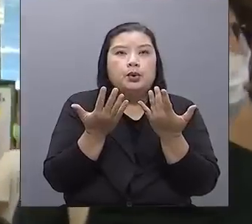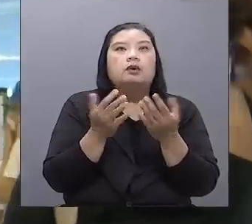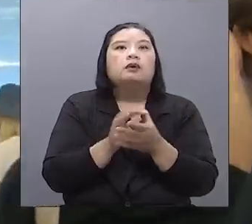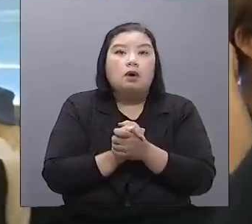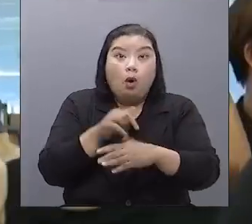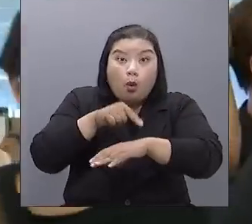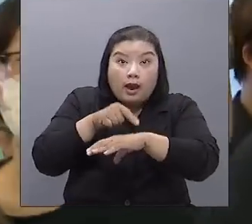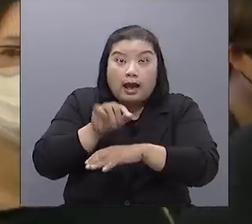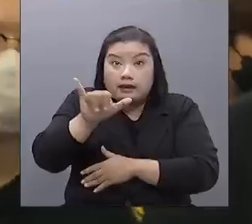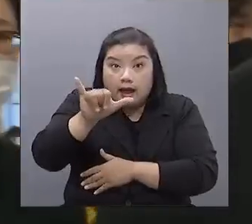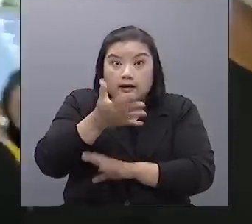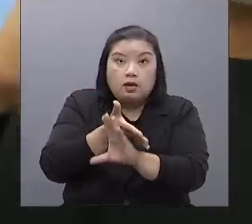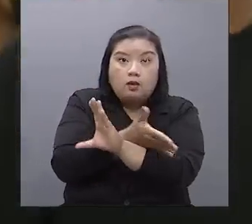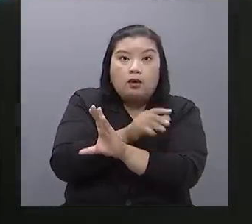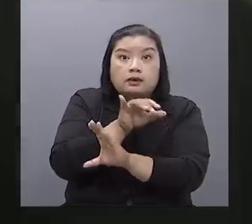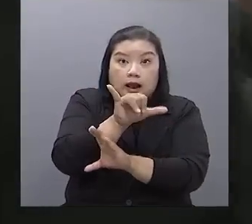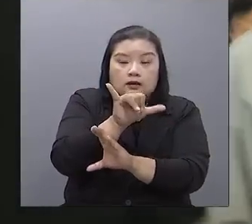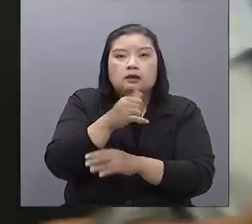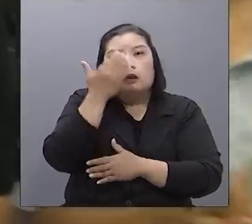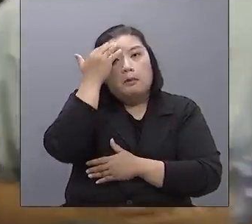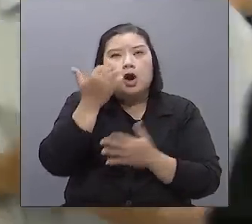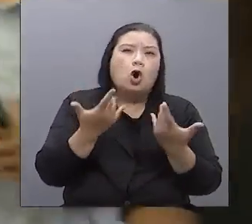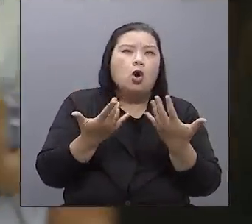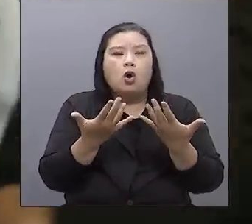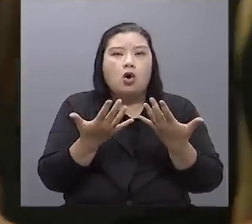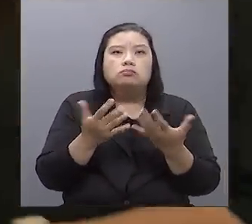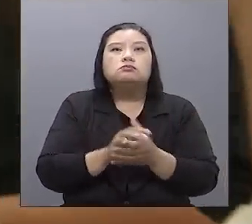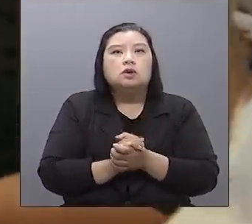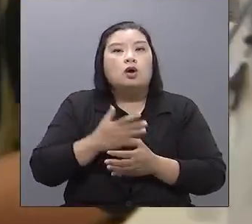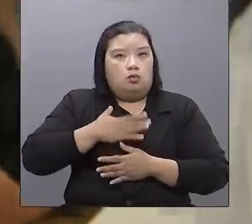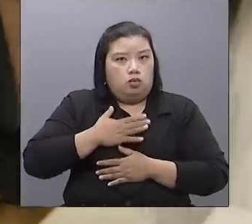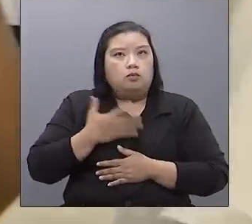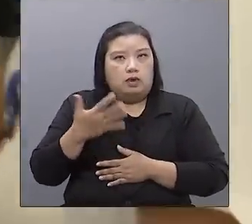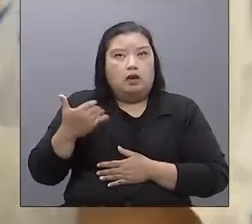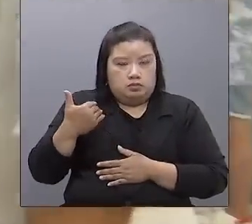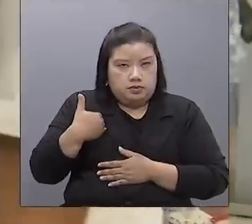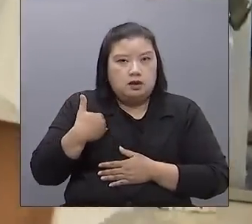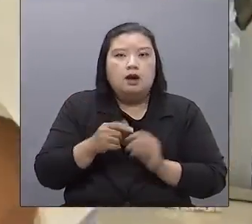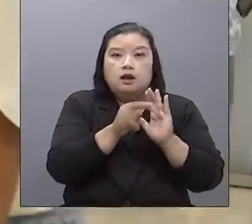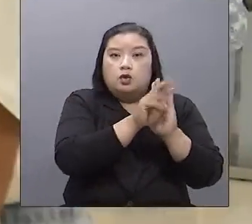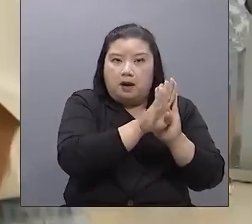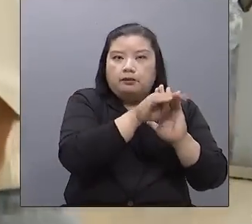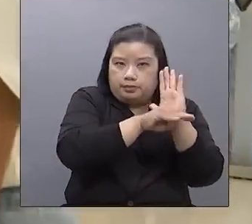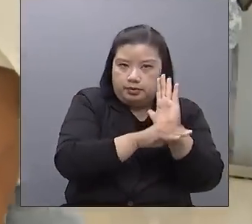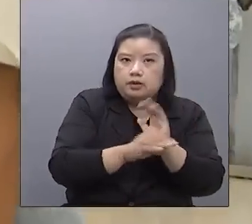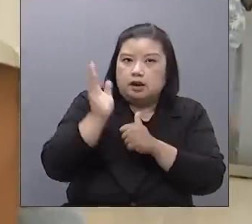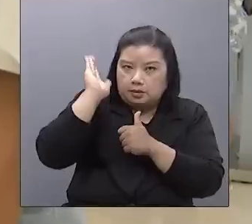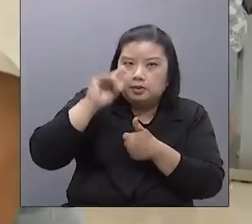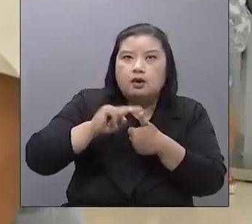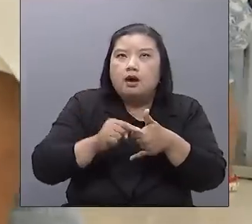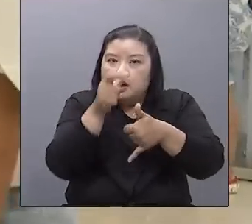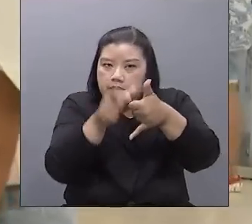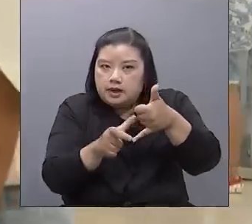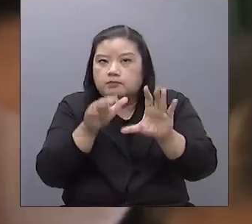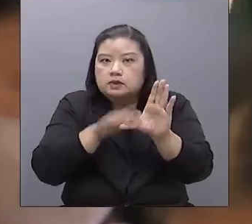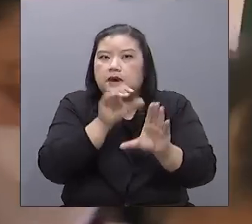การเลือกตั้งเนี่ยยังไม่เปิดให้การเลือกตั้งด้วยซ้ำไปนะคะพวกเขาก็บอกนะคะว่ามีการรีวิวทั้งนโยบายของพรรครวมไปถึงคุณสมบัติผู้สมัครด้ว